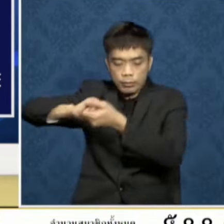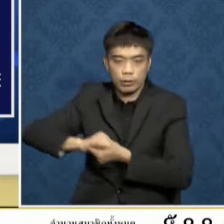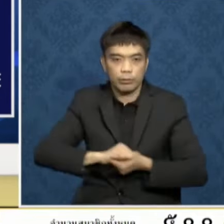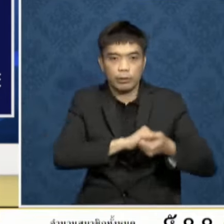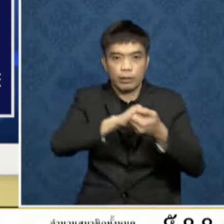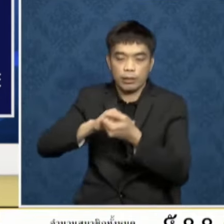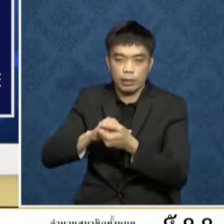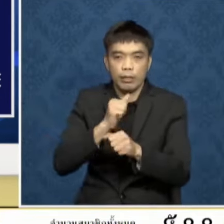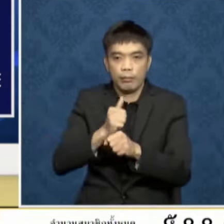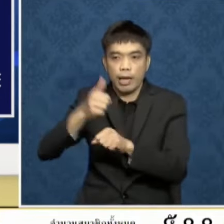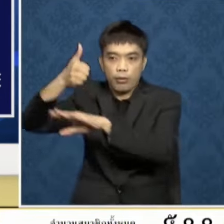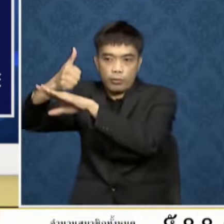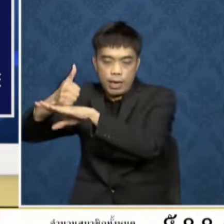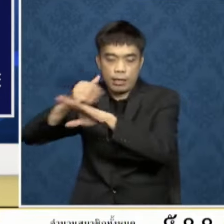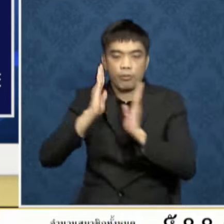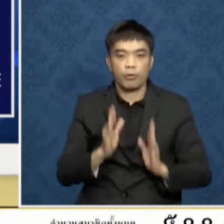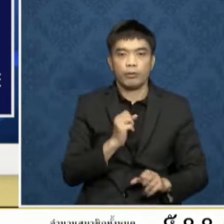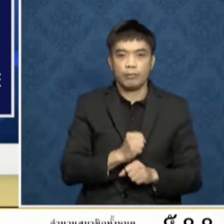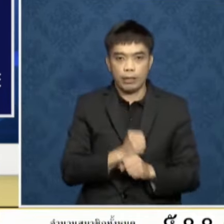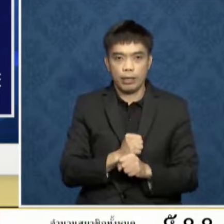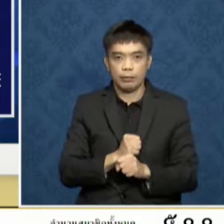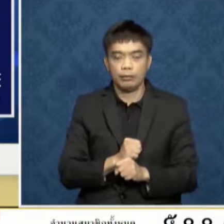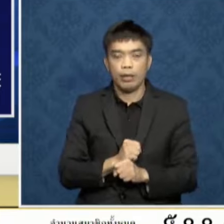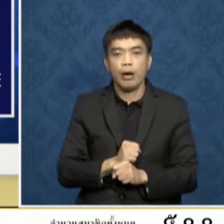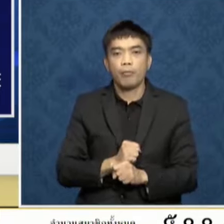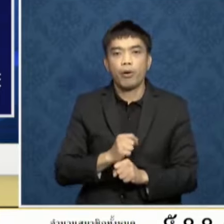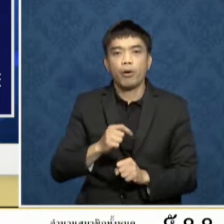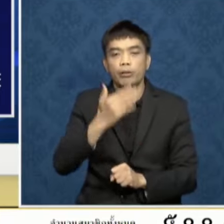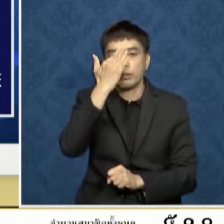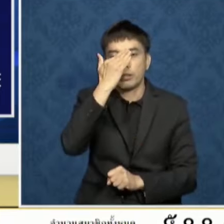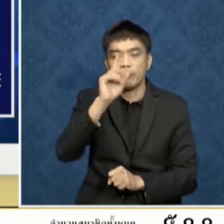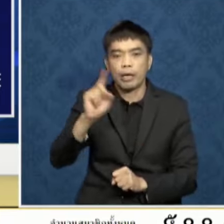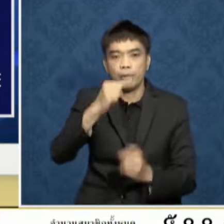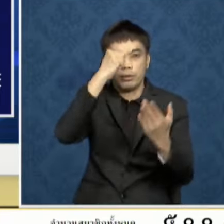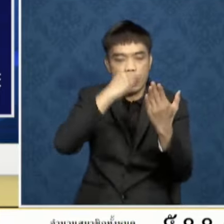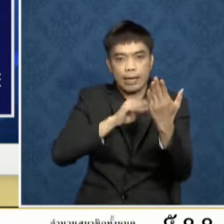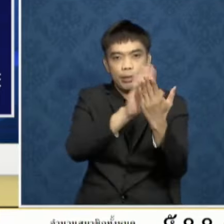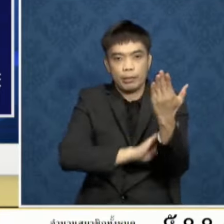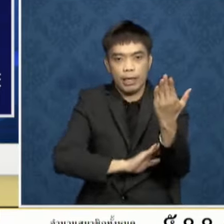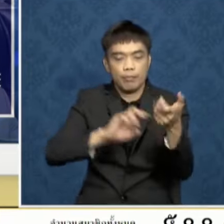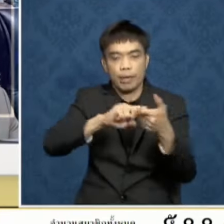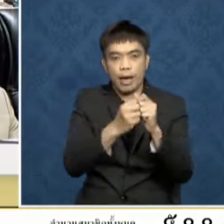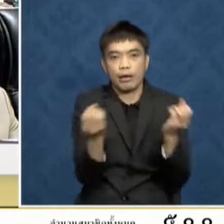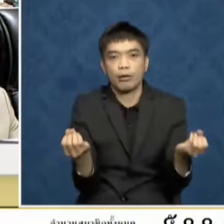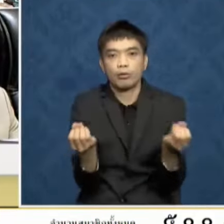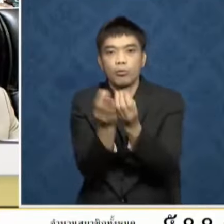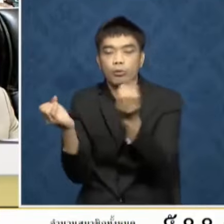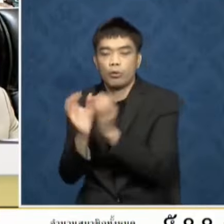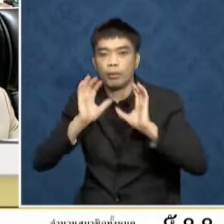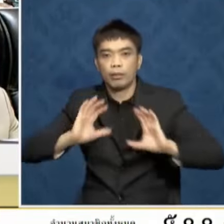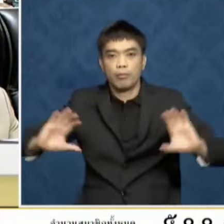คะนอกจากนี้ค่ะเพื่อไม่ให้ประเทศไทยเจ๊งนะคะและรัฐบาลผู้รัฐบาลนี้จะไม่เสียหน้า